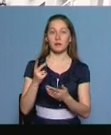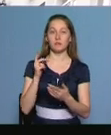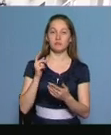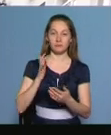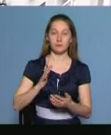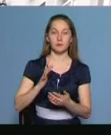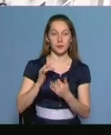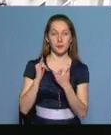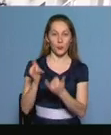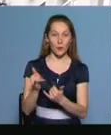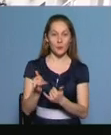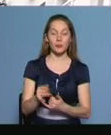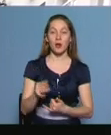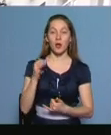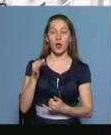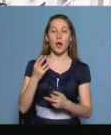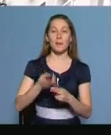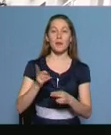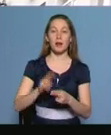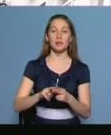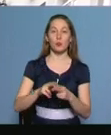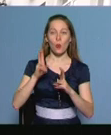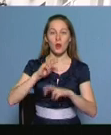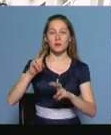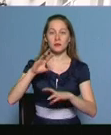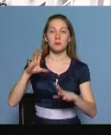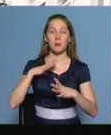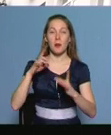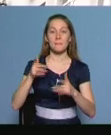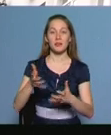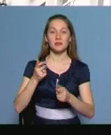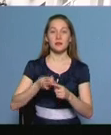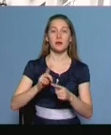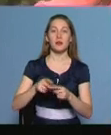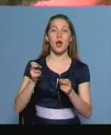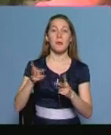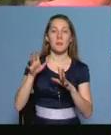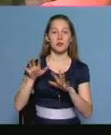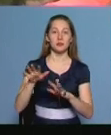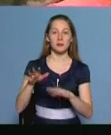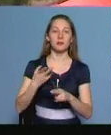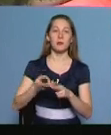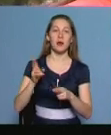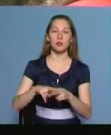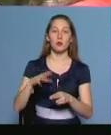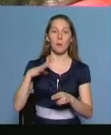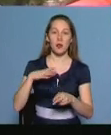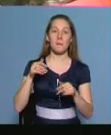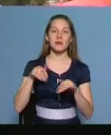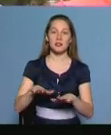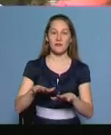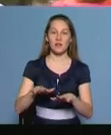По анализу ситуации дорожно-транспортных было признано этот участок аварийно опасным. Поэтому было вынесено